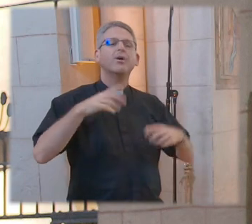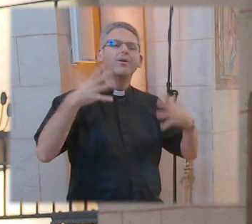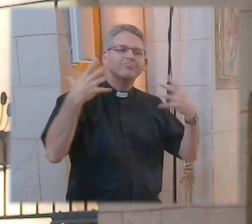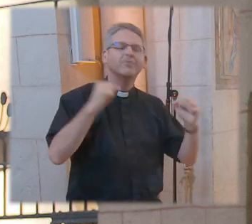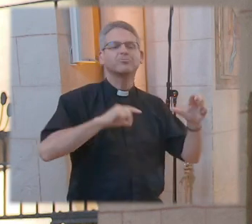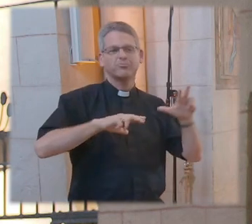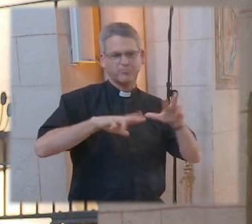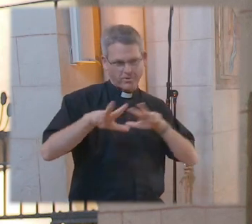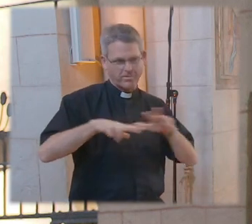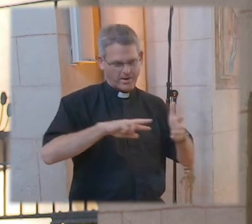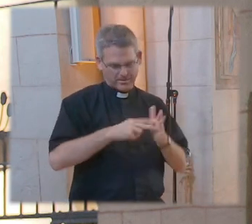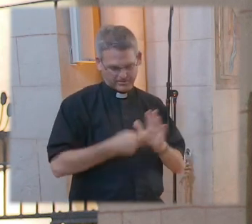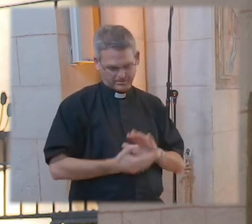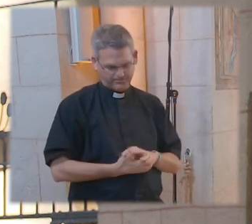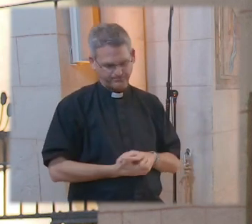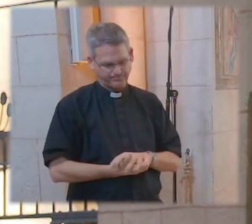vorbereitet haben.